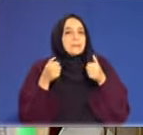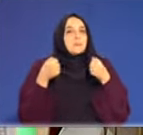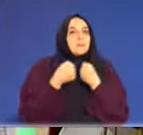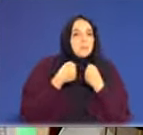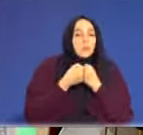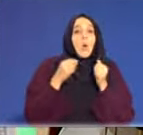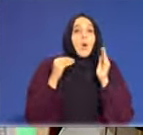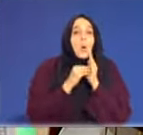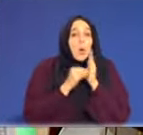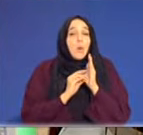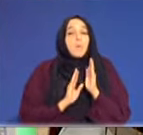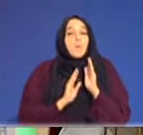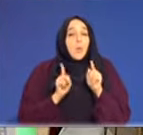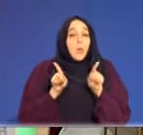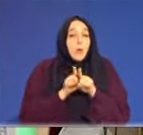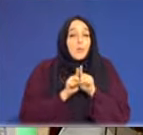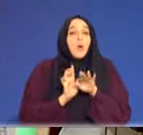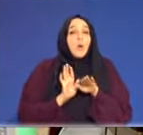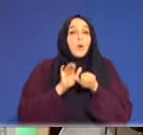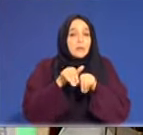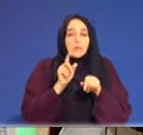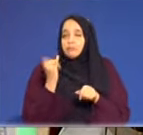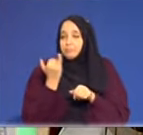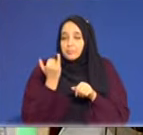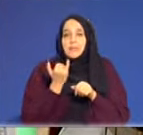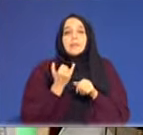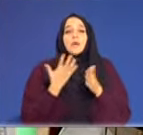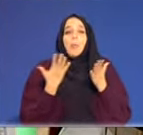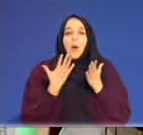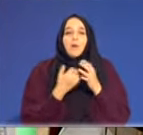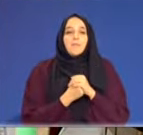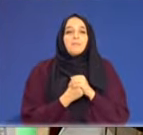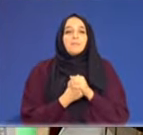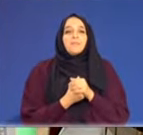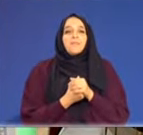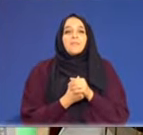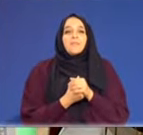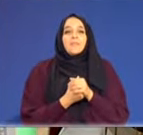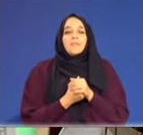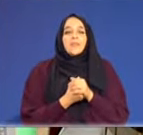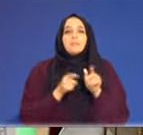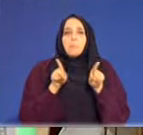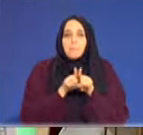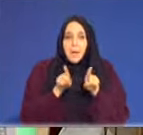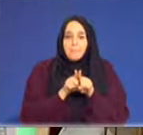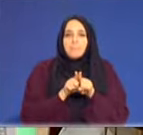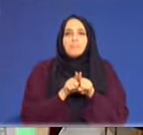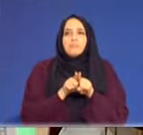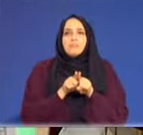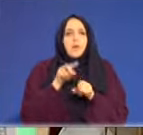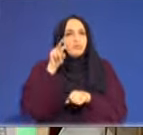بعد هذه القاعدة أو الالتزام بهذه القاعدة؟ في هذه الحلقة أيضا سنشاهد